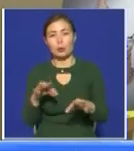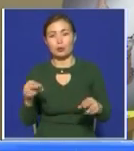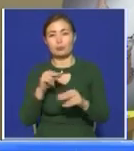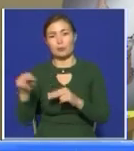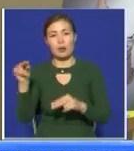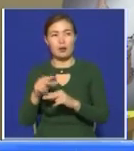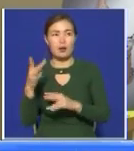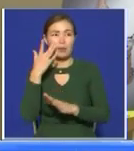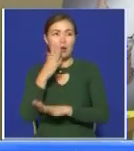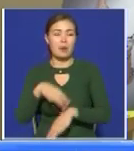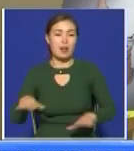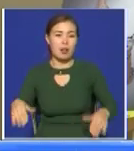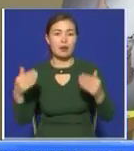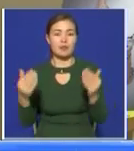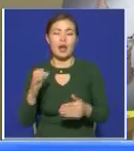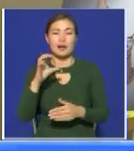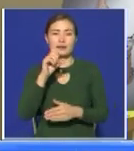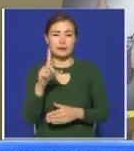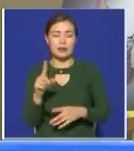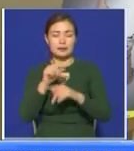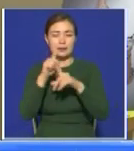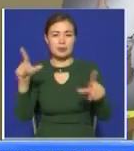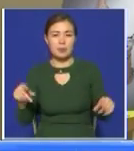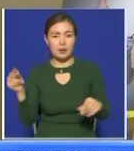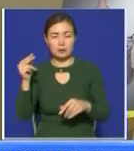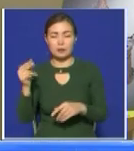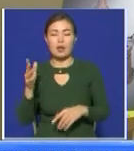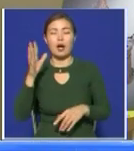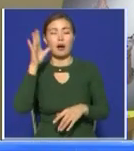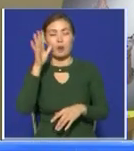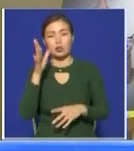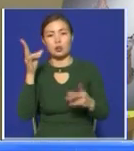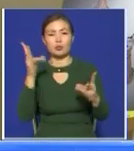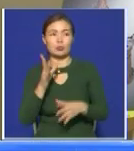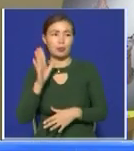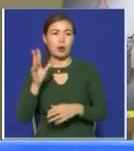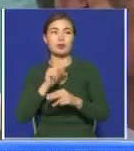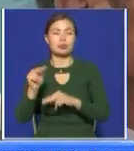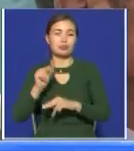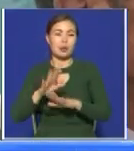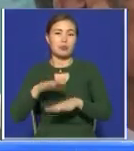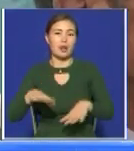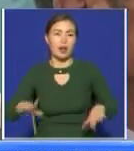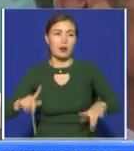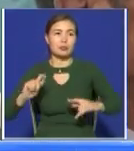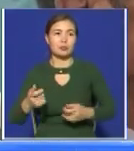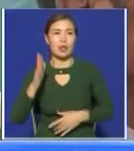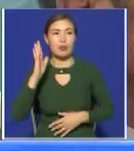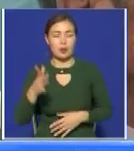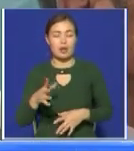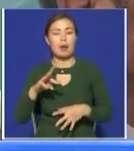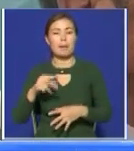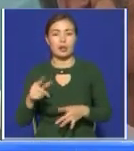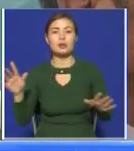берем балаларға, саз мектебінде сол. Енді болашақта керегімізге жарайды, балаларға үйретеміз. Байқауға Маңғыстау дәстүрлі